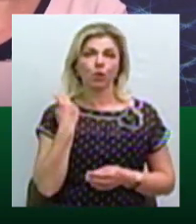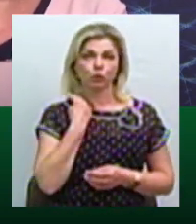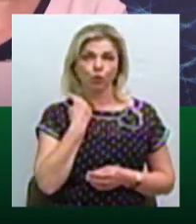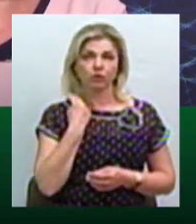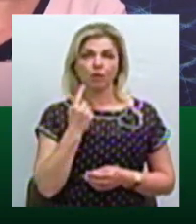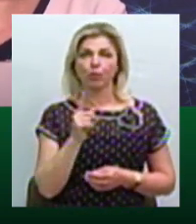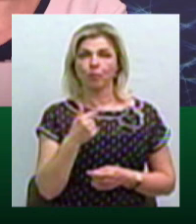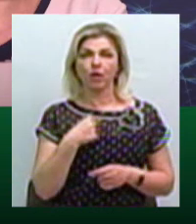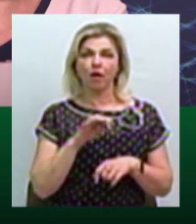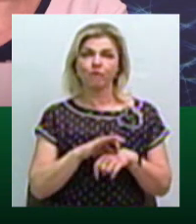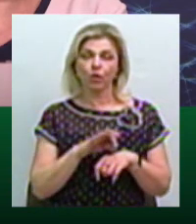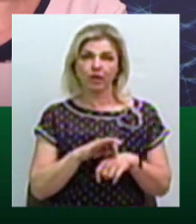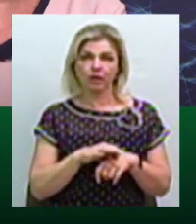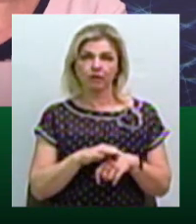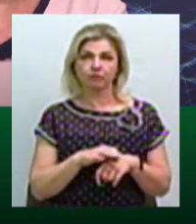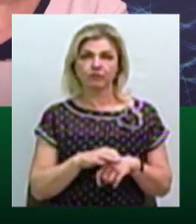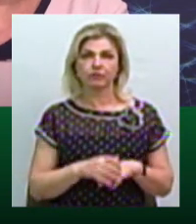як я хворіла,